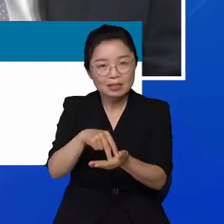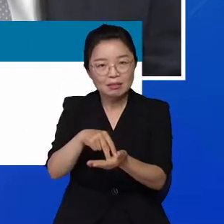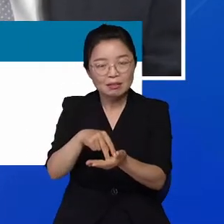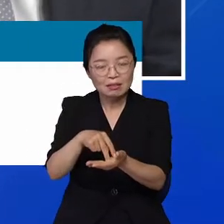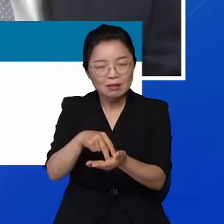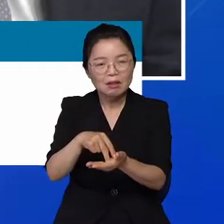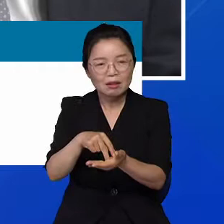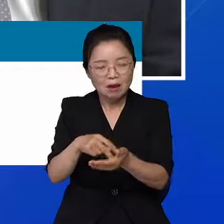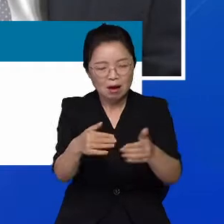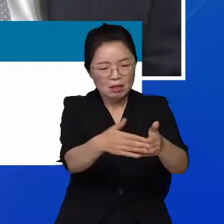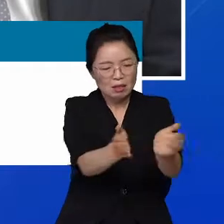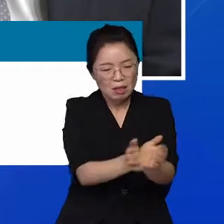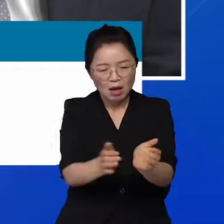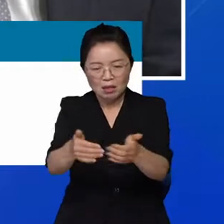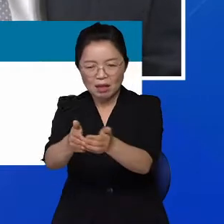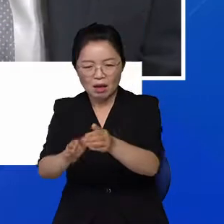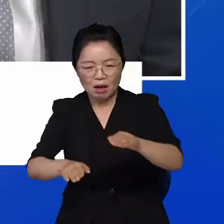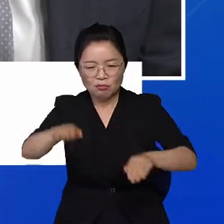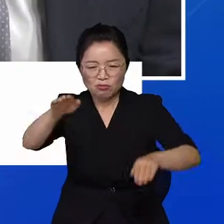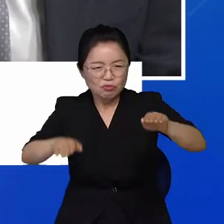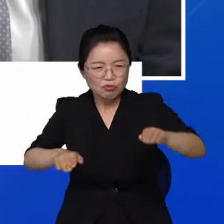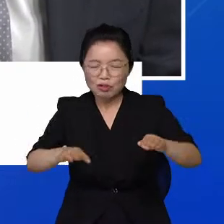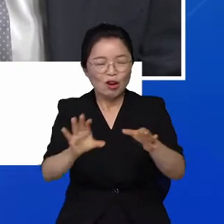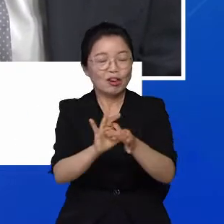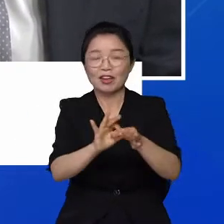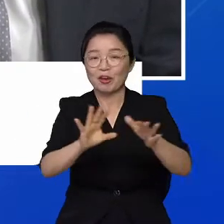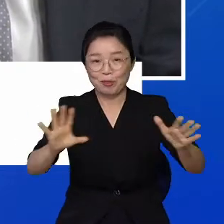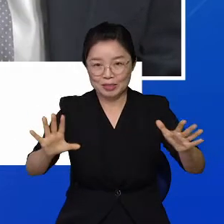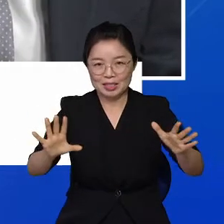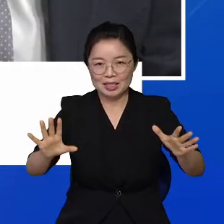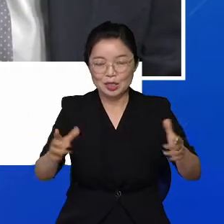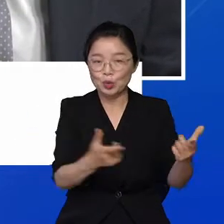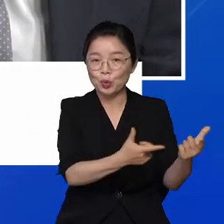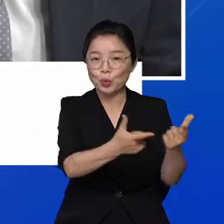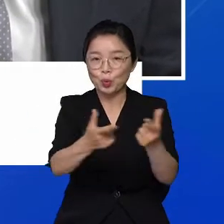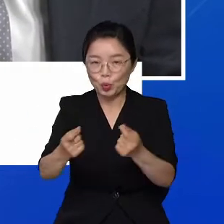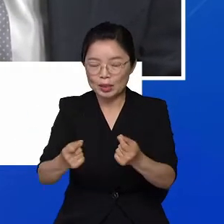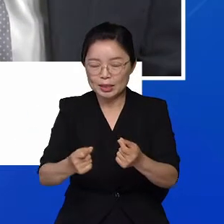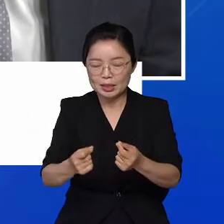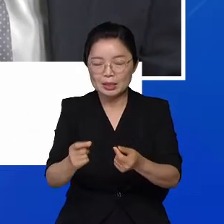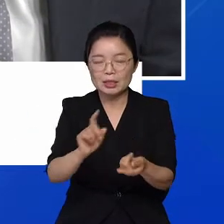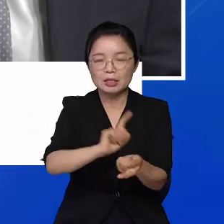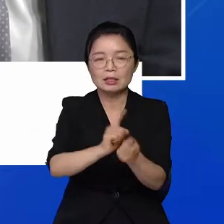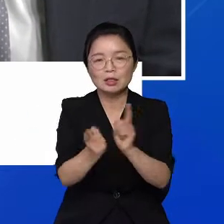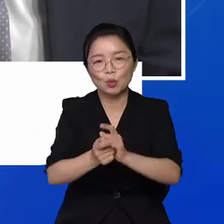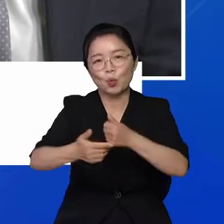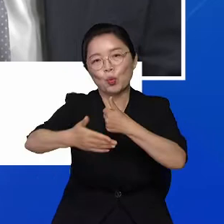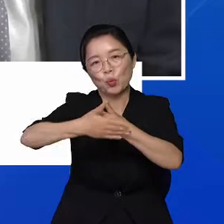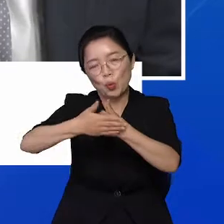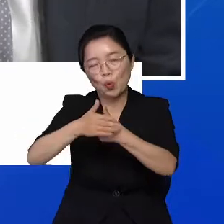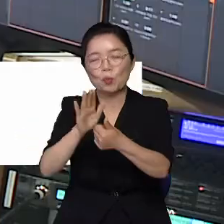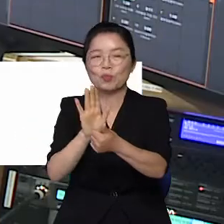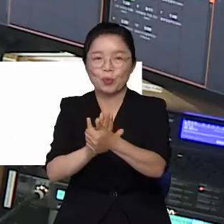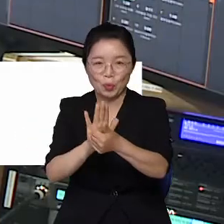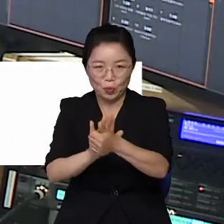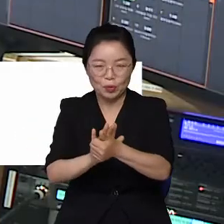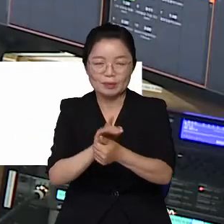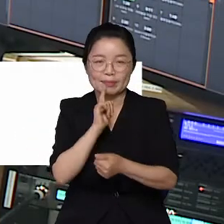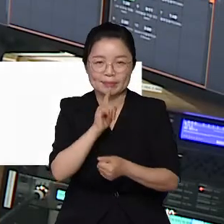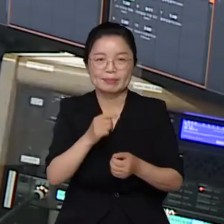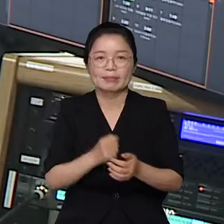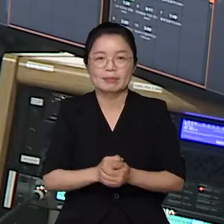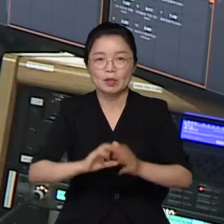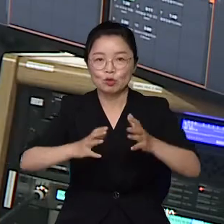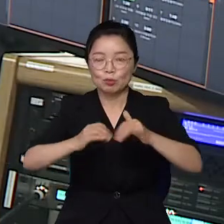논리 당파 논리가 아니라 그걸 뛰어넘는 논리로 도전과 도민을 위한 1회만 제 건실하게 따